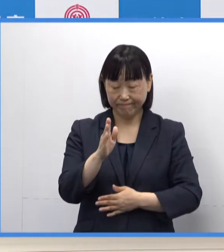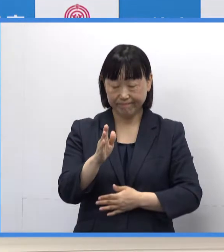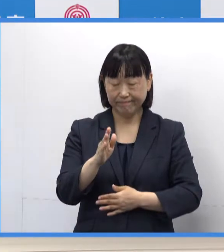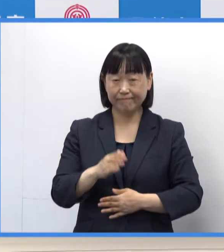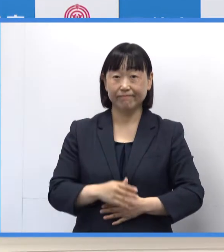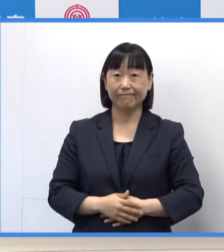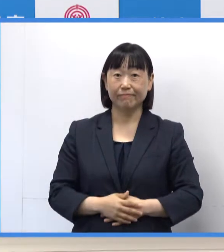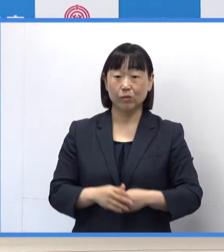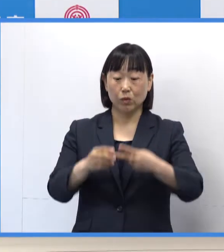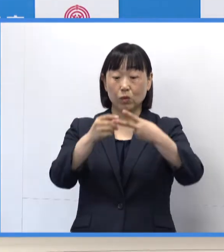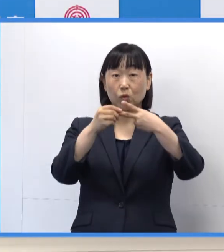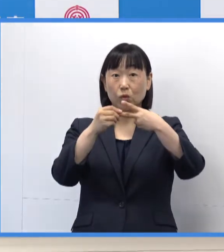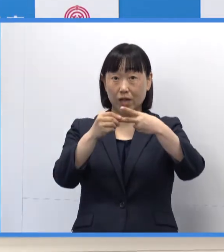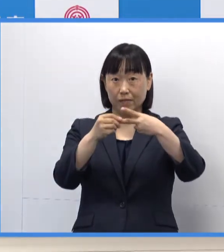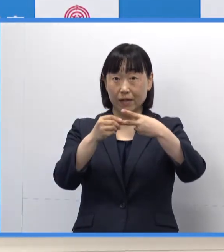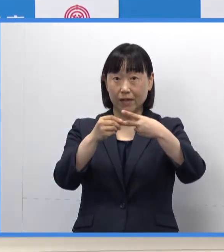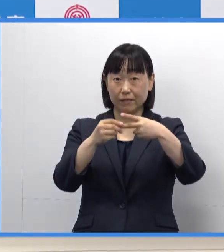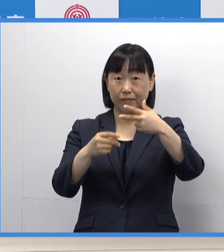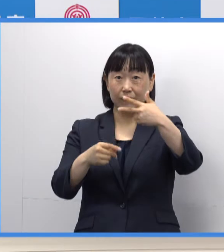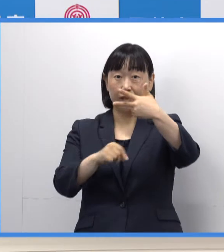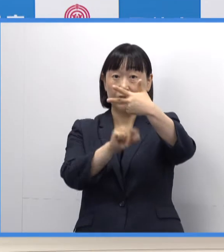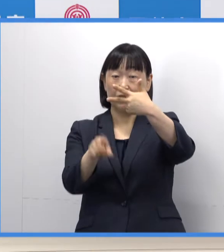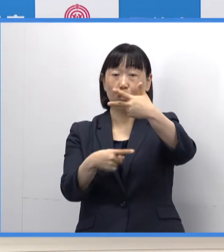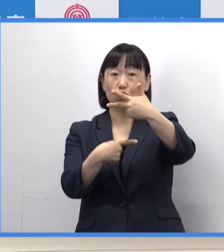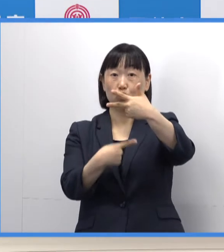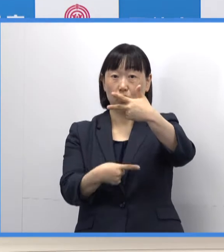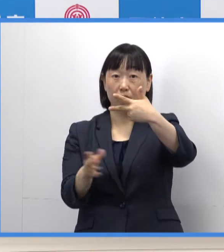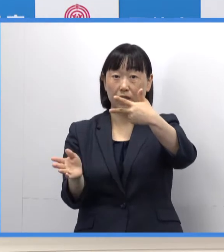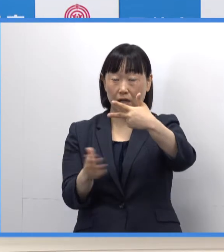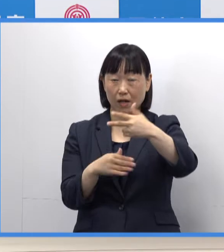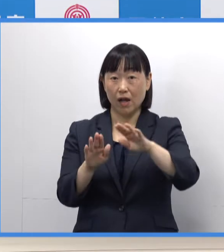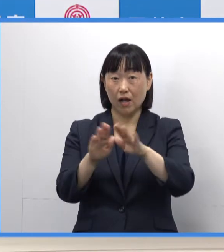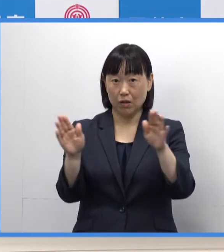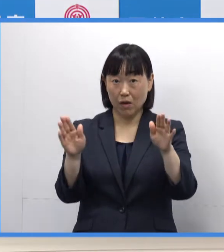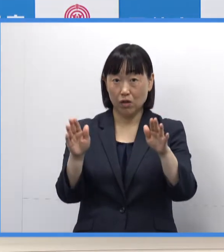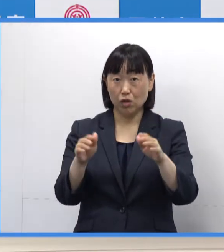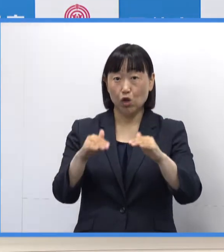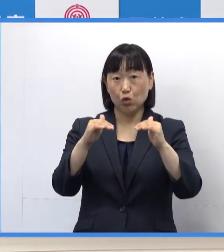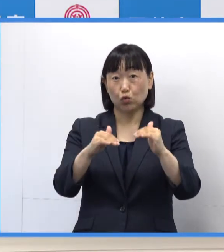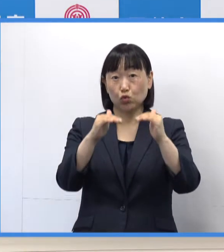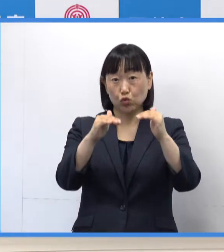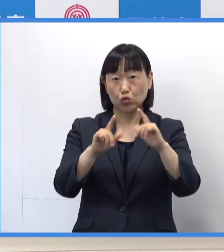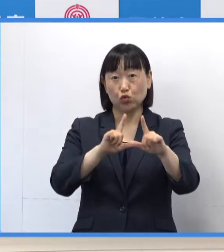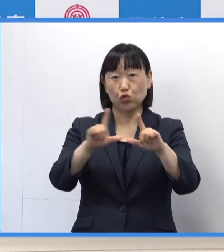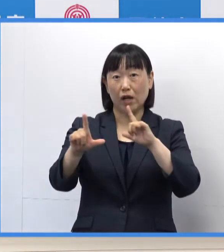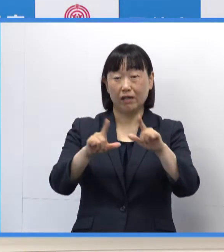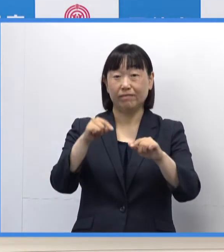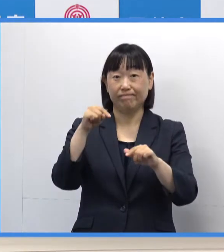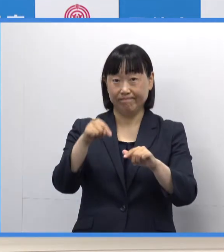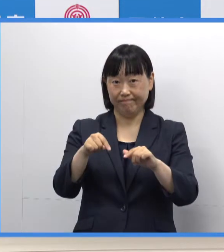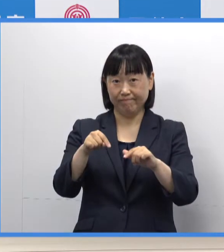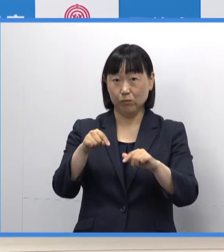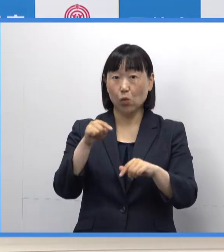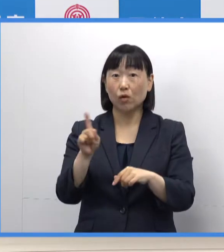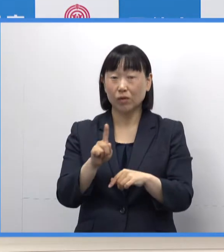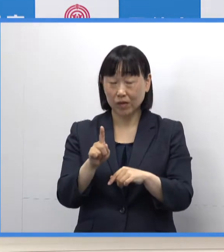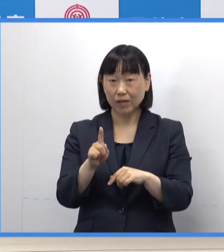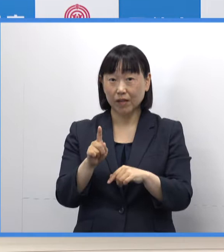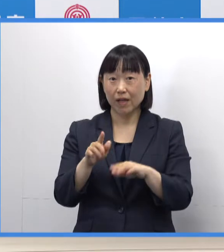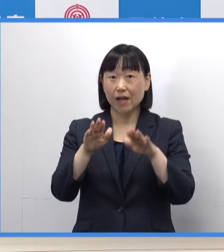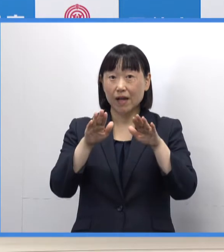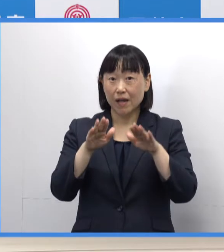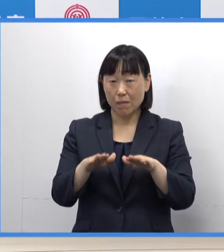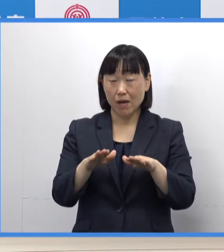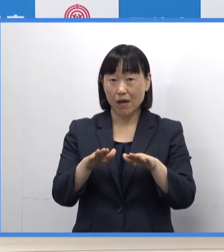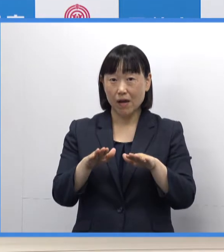。2つ目は7月1日から始めるすくすく LINE の配信です。こちらは